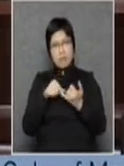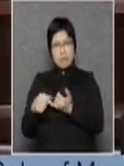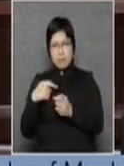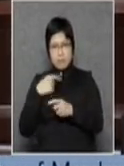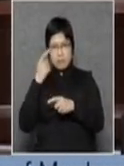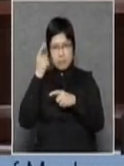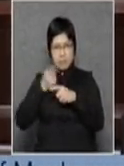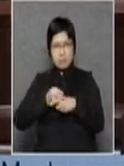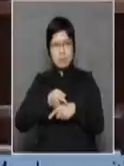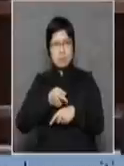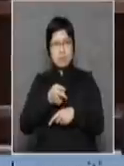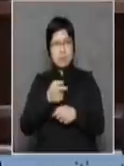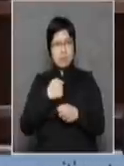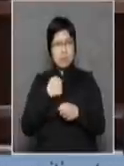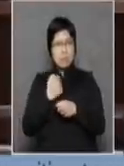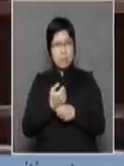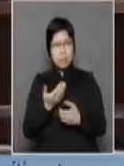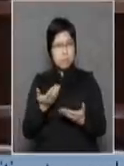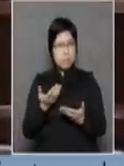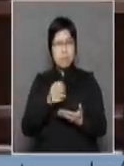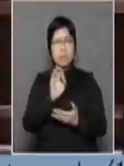到有實效。